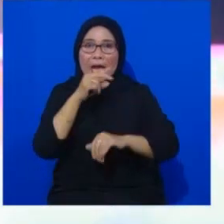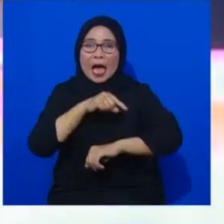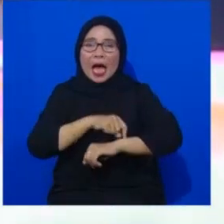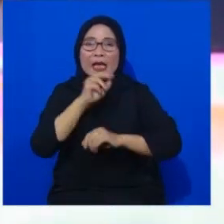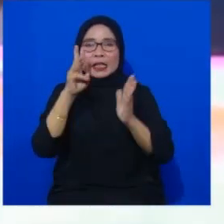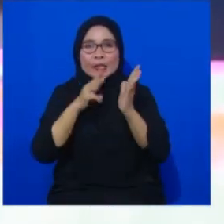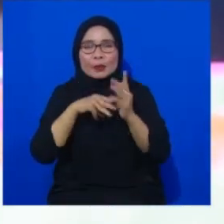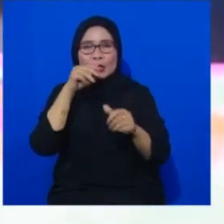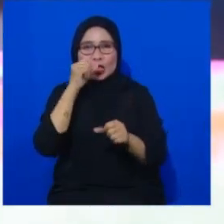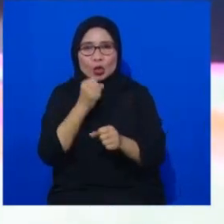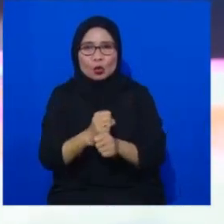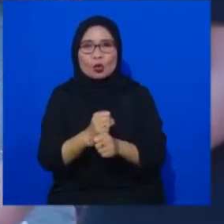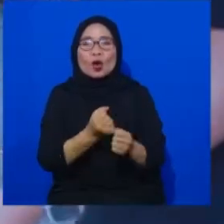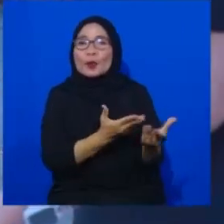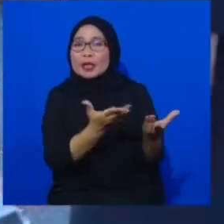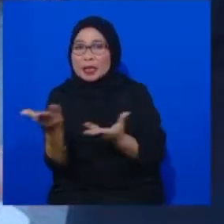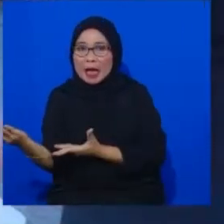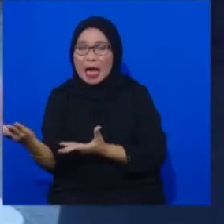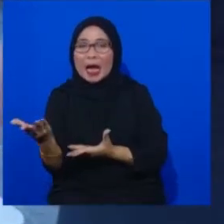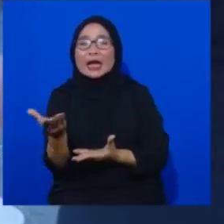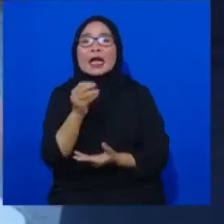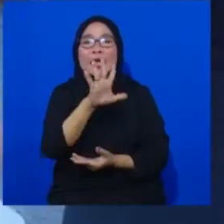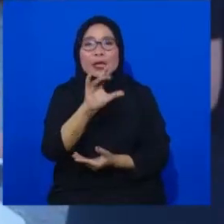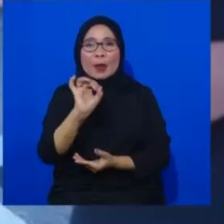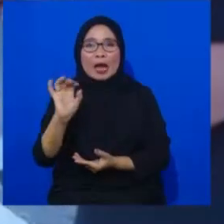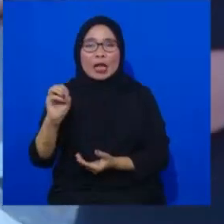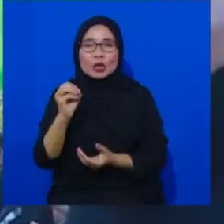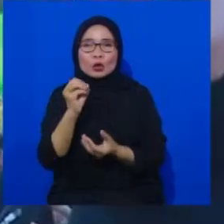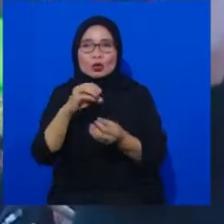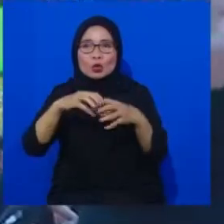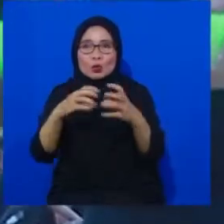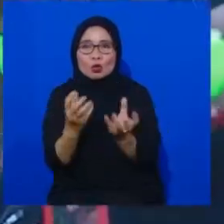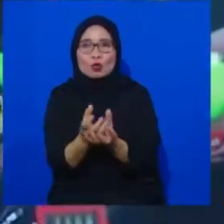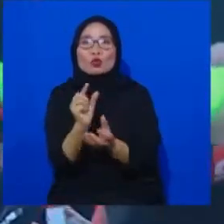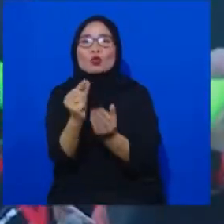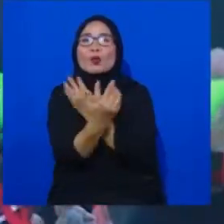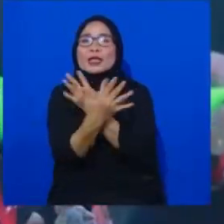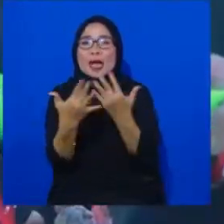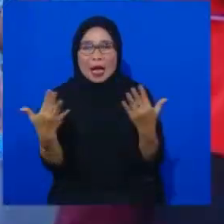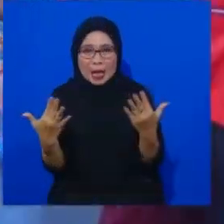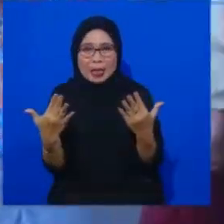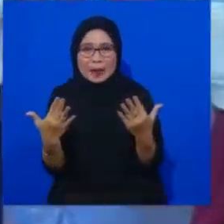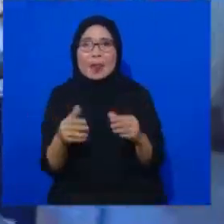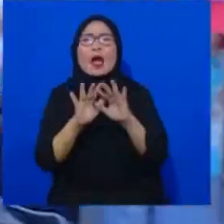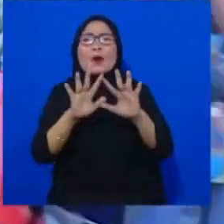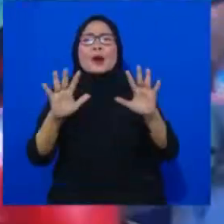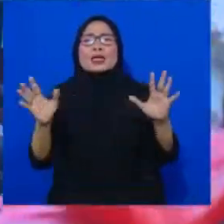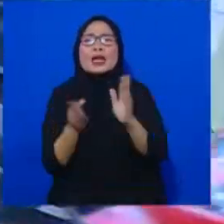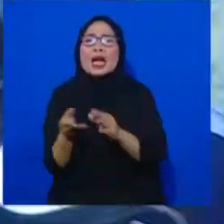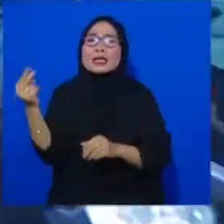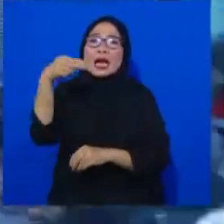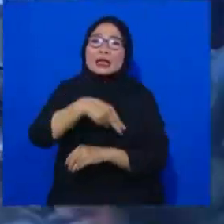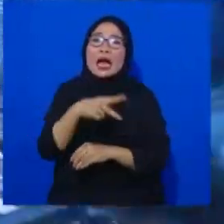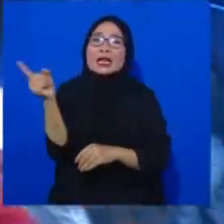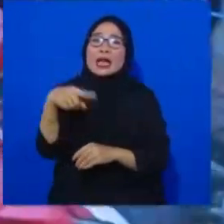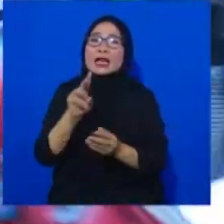ini menyediakan 500 porsi makanan gratis bagi warga. Tak hanya itu, warga sekitar Kenjeran juga banyak yang datang dari